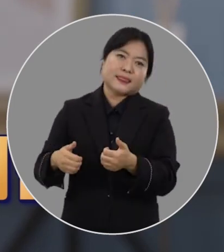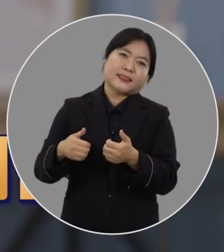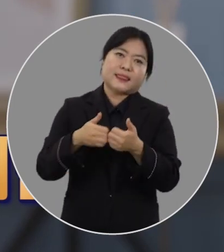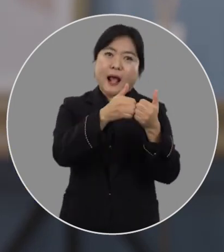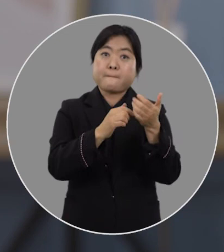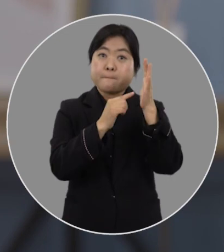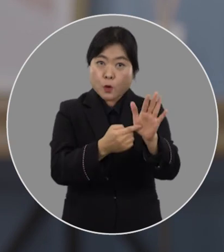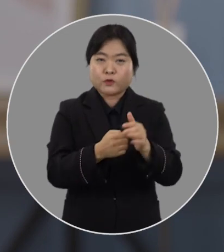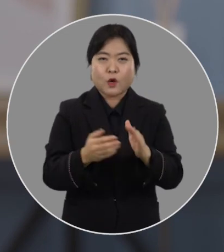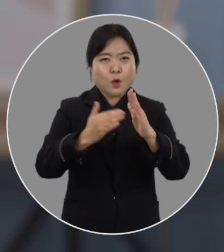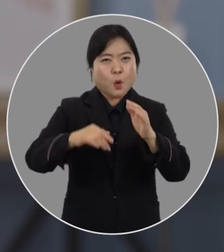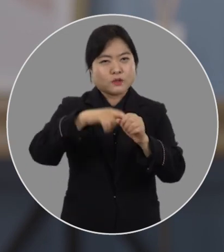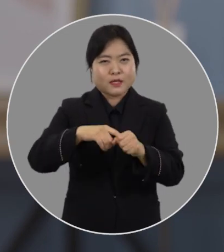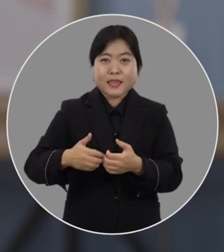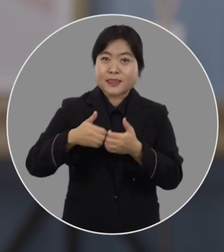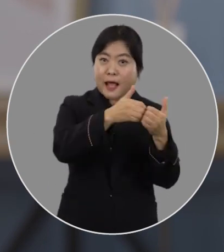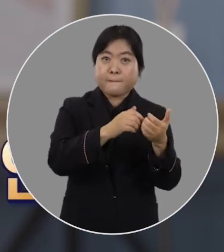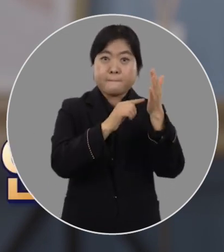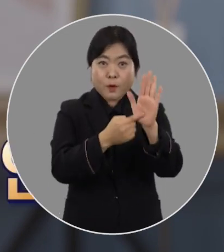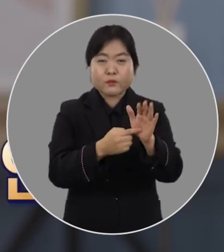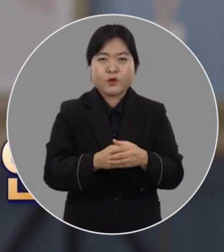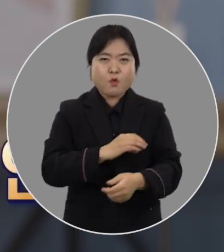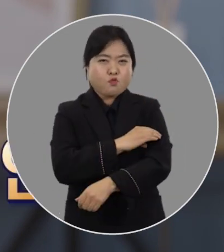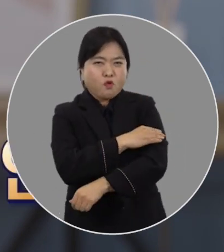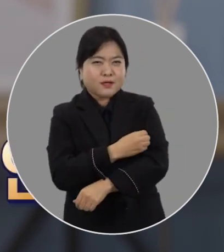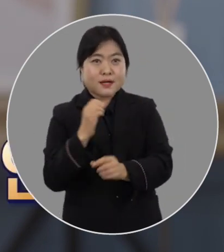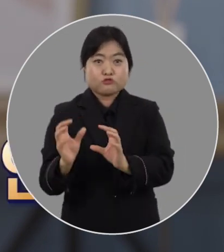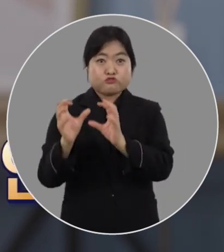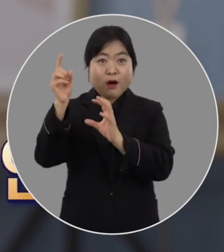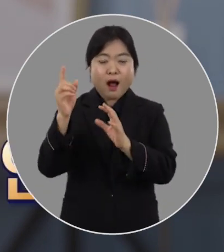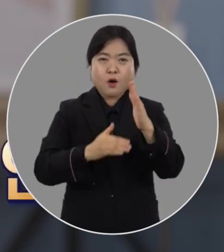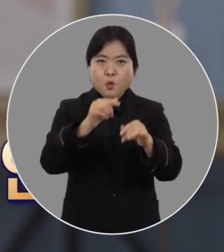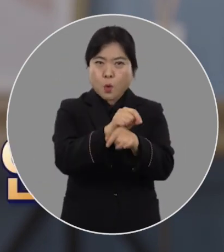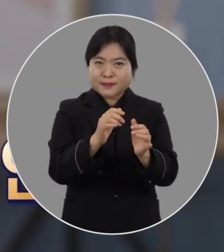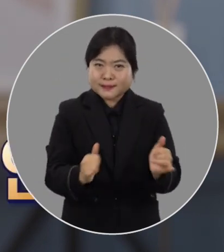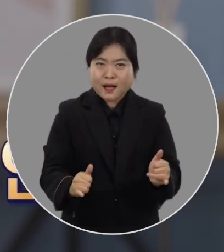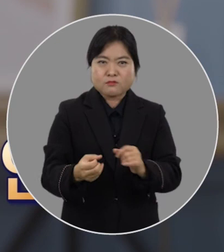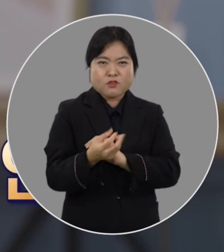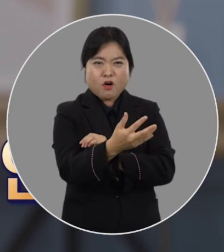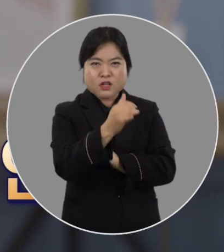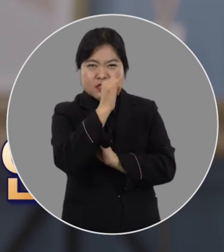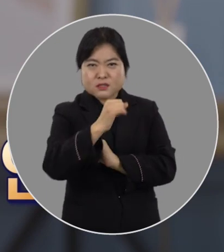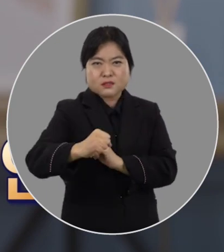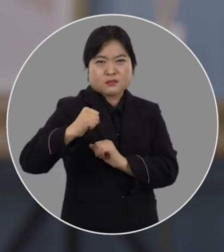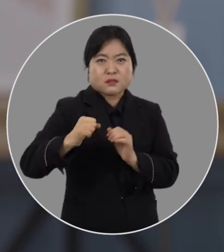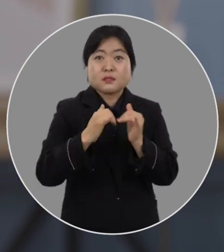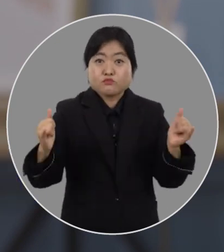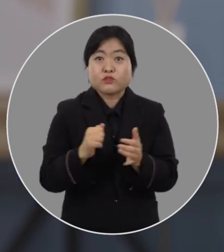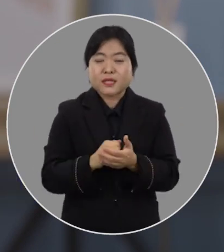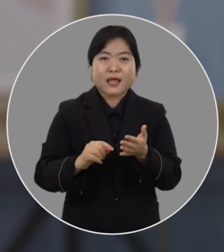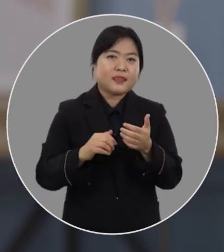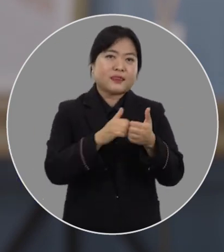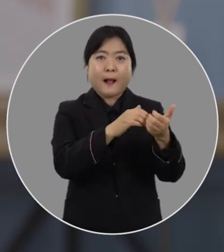표현, 공적인 대항 표현, 권위를 가진 국가나 공직자, 영향력 있는 인물이 대항